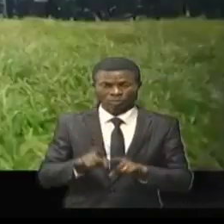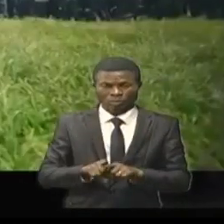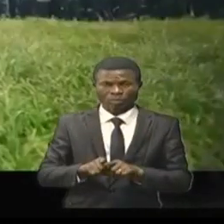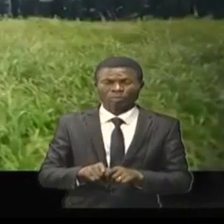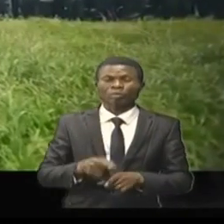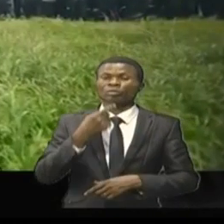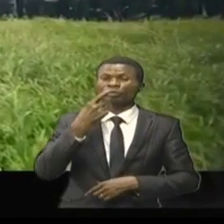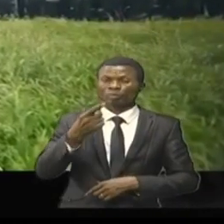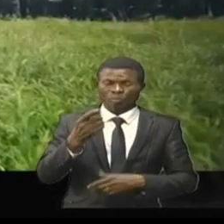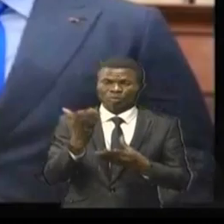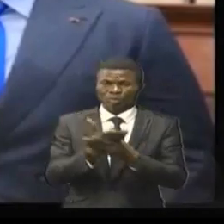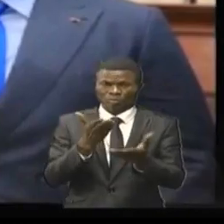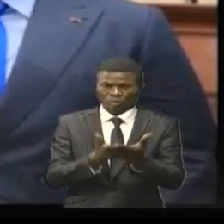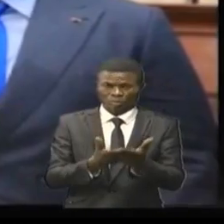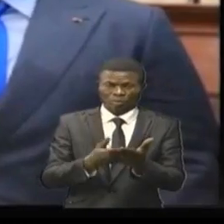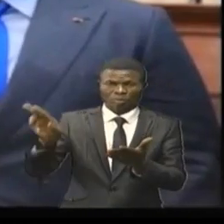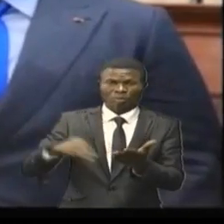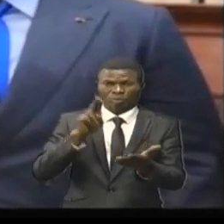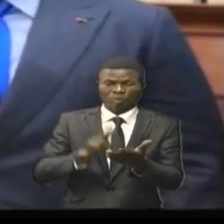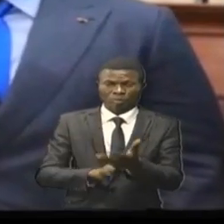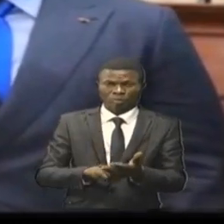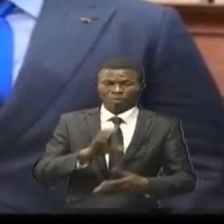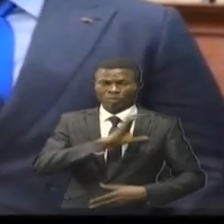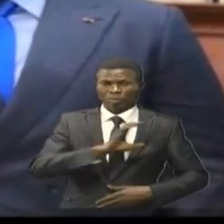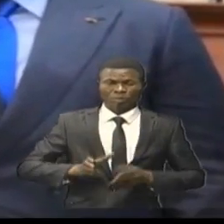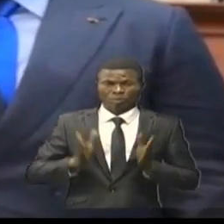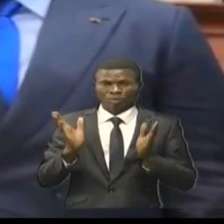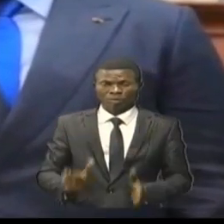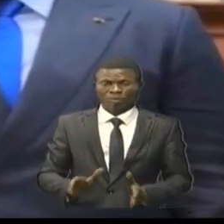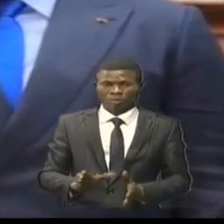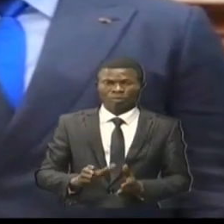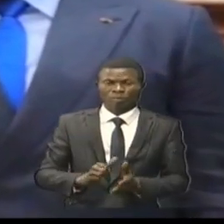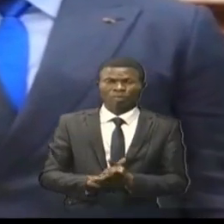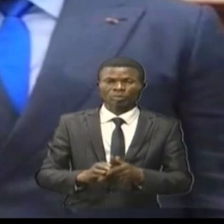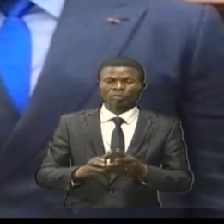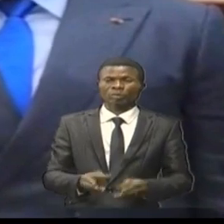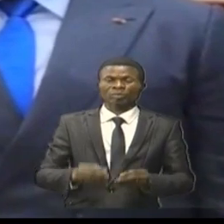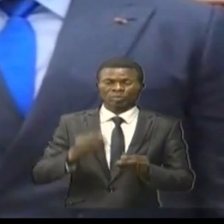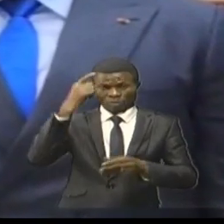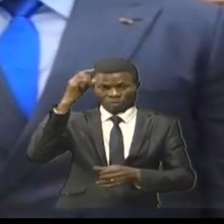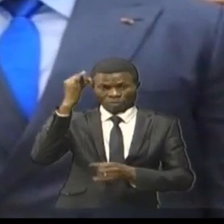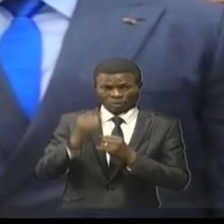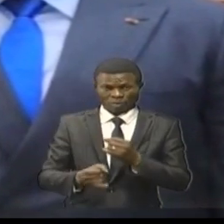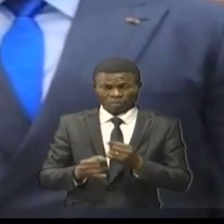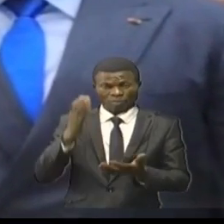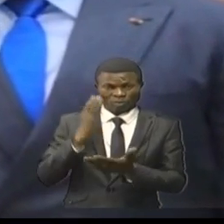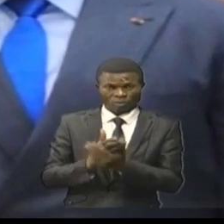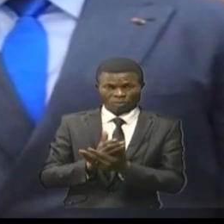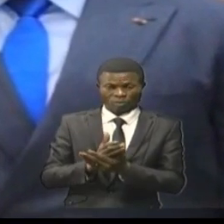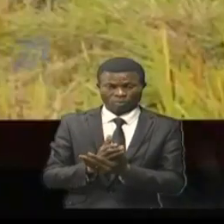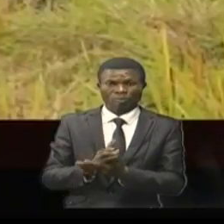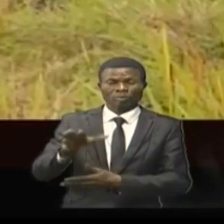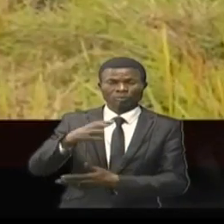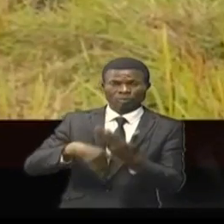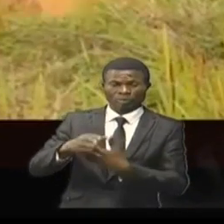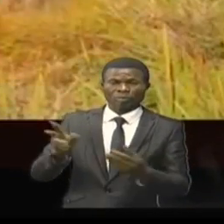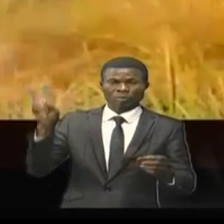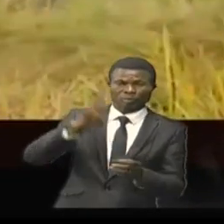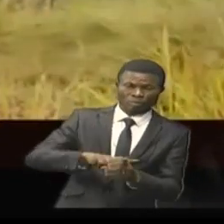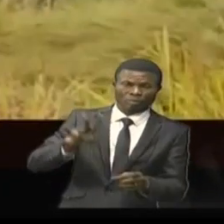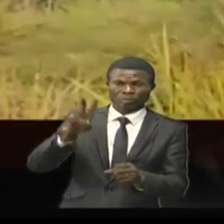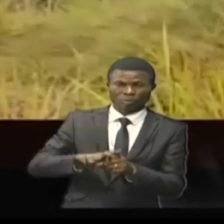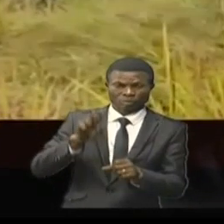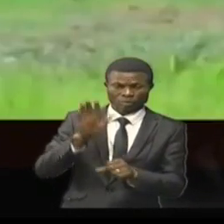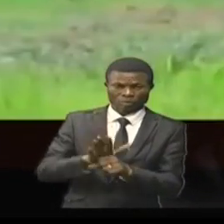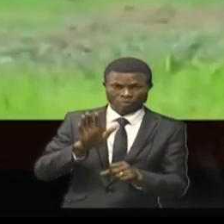toujours ces mémos signés par Christian Lumulukusa. Et pour terminer, pour mettre fin à ces cycles de violences